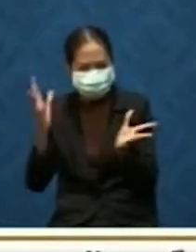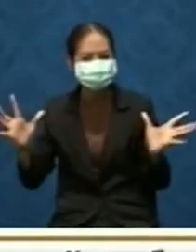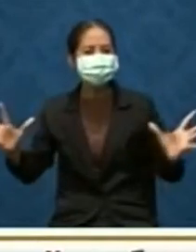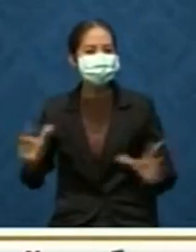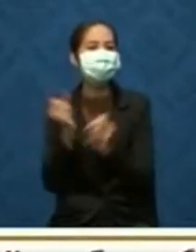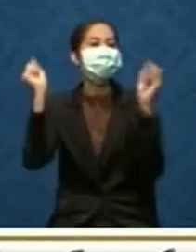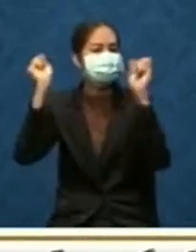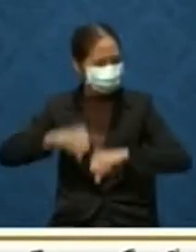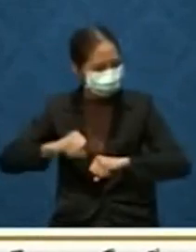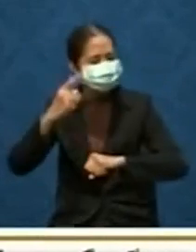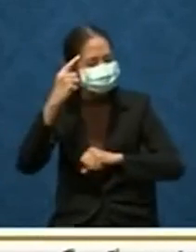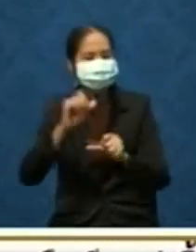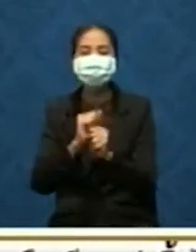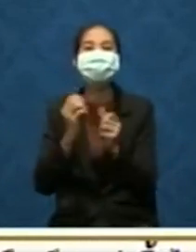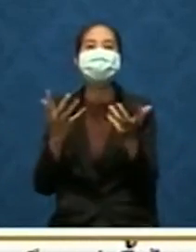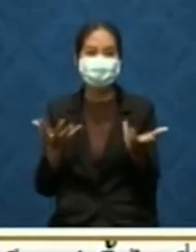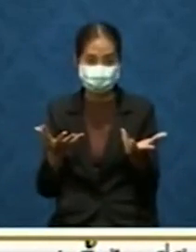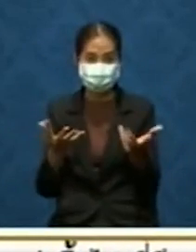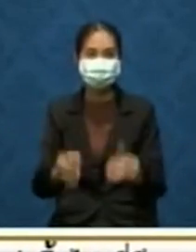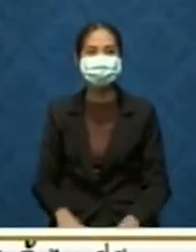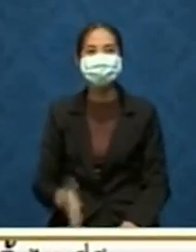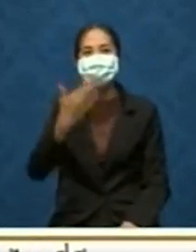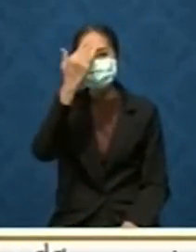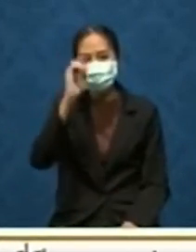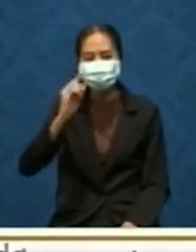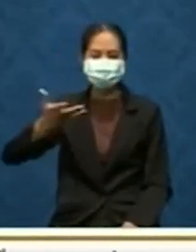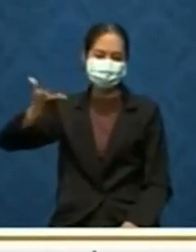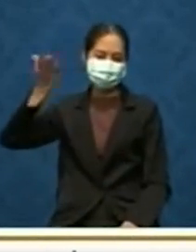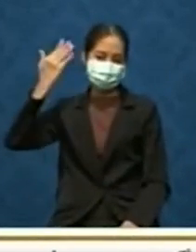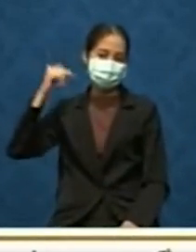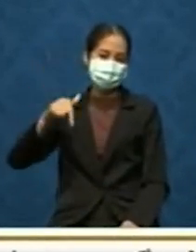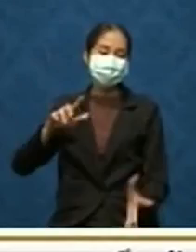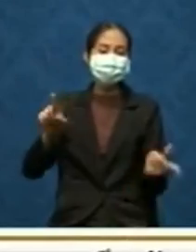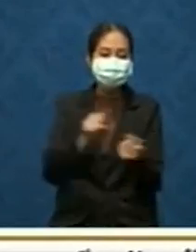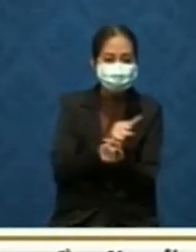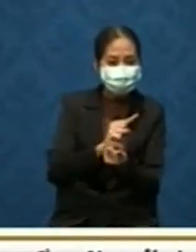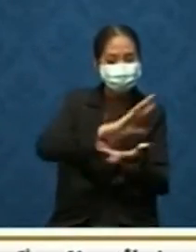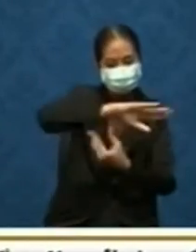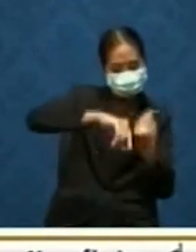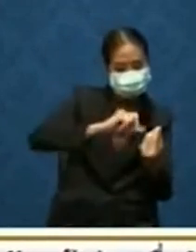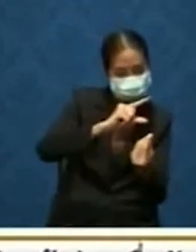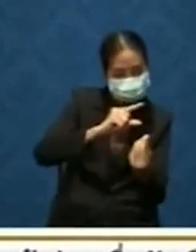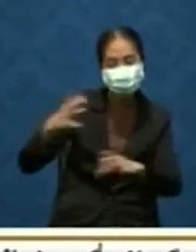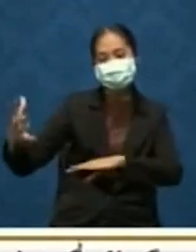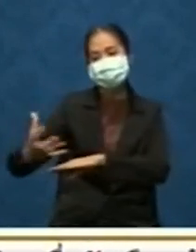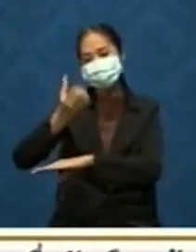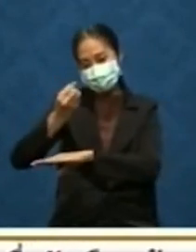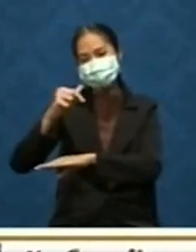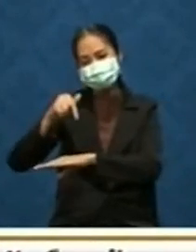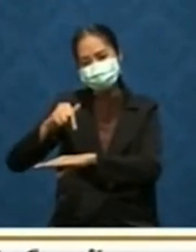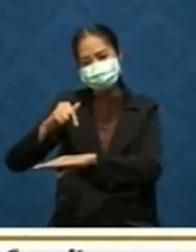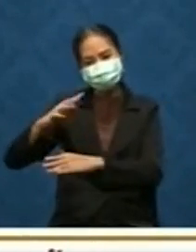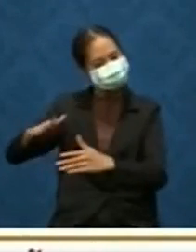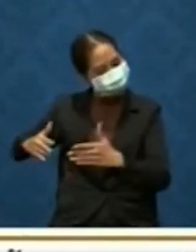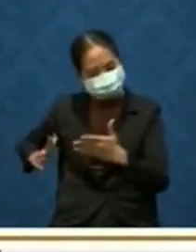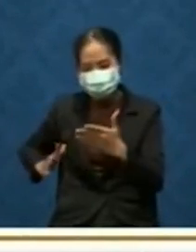ความปกติใหม่แบบนี้ได้ฉันทานมติเก่าในความปกติใหม่ไม่ว่าจะเป็นสังคมเศรษฐกิจหรือการเมืองมันทำให้ประเทศไทยเป็นอนาคตนี้